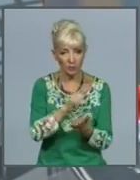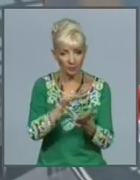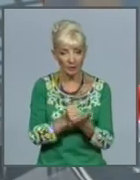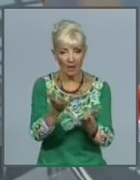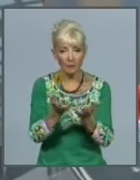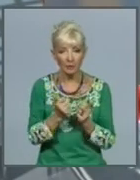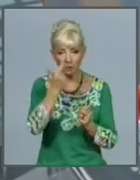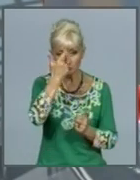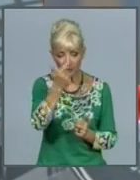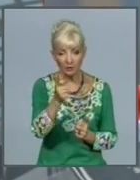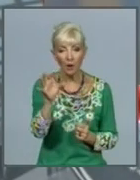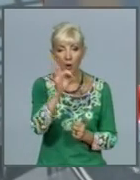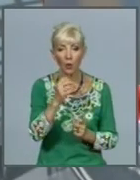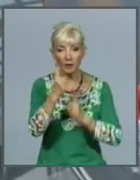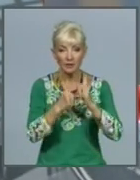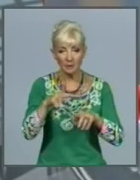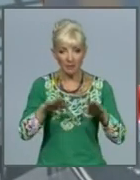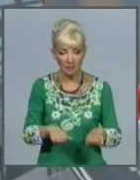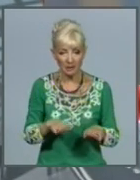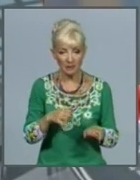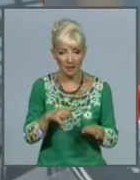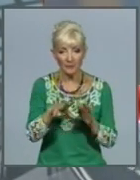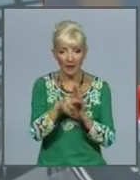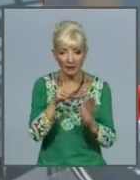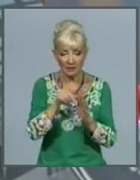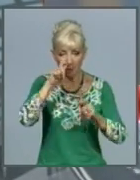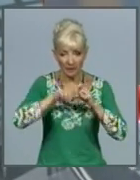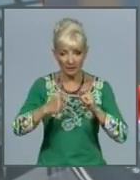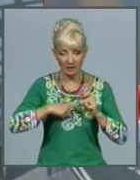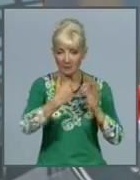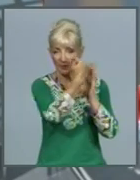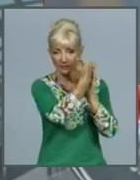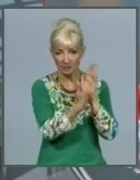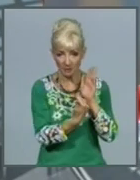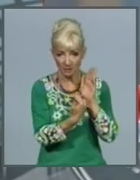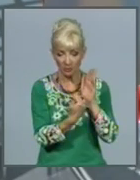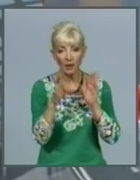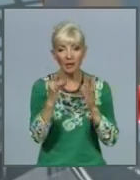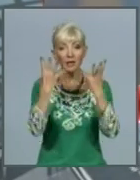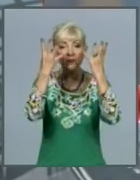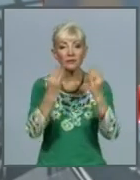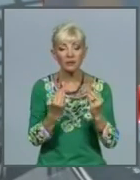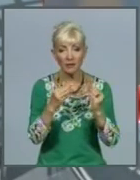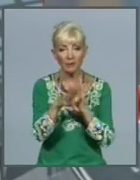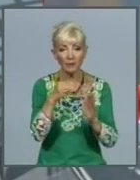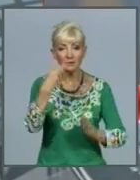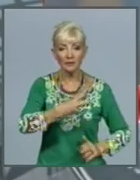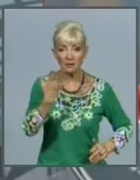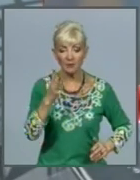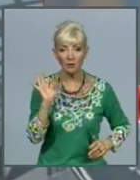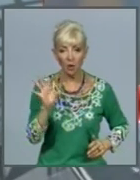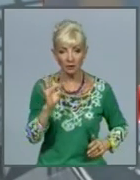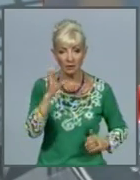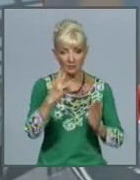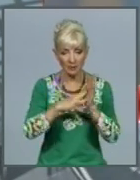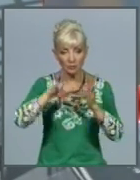зміну місця голосування, перевірити себе в списку виборців. У день голосування 25 жовтня з 8 до 20